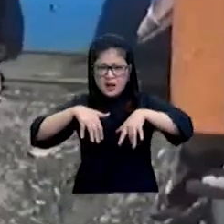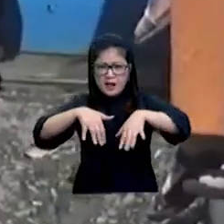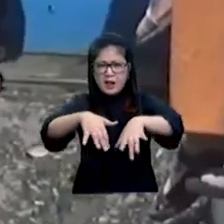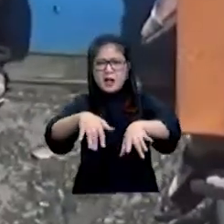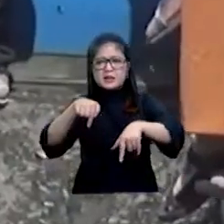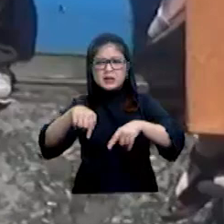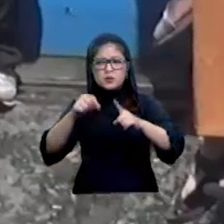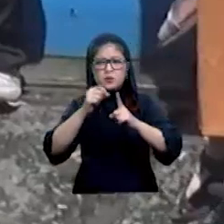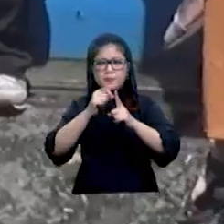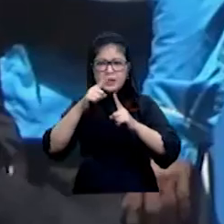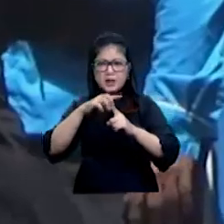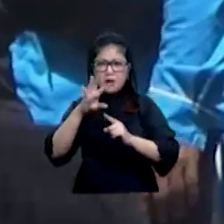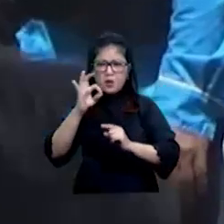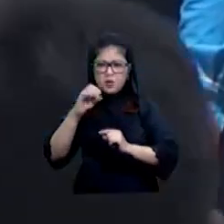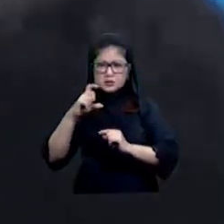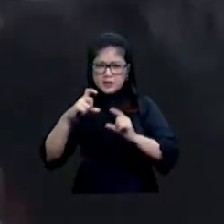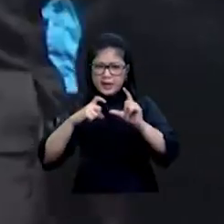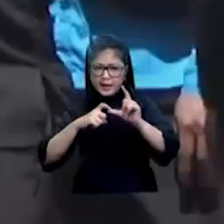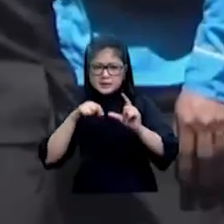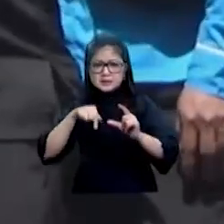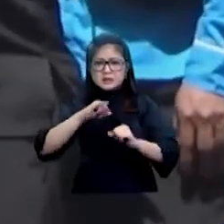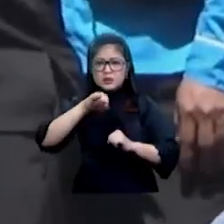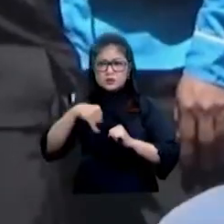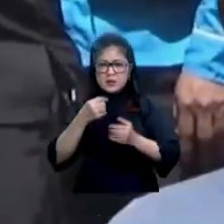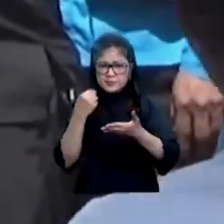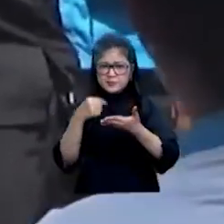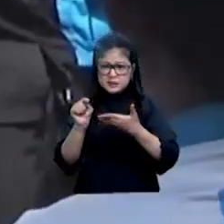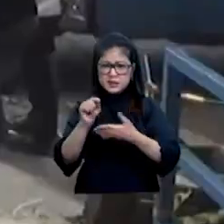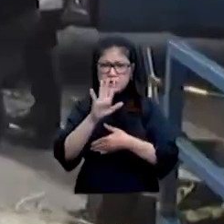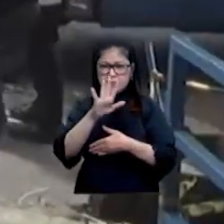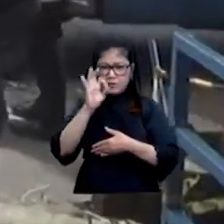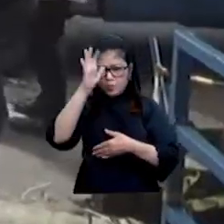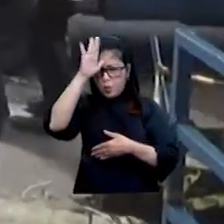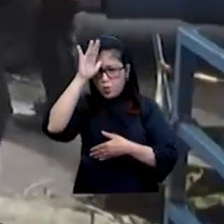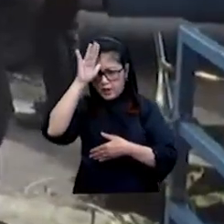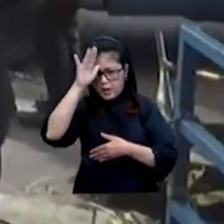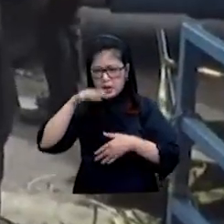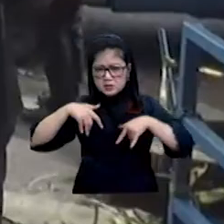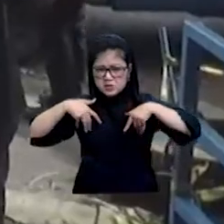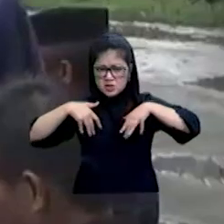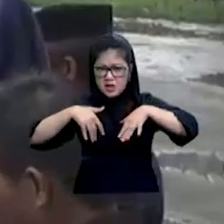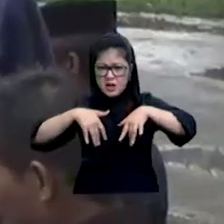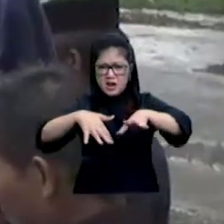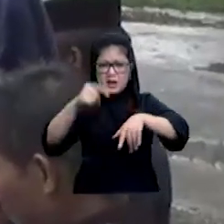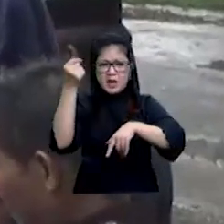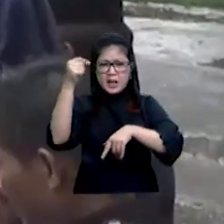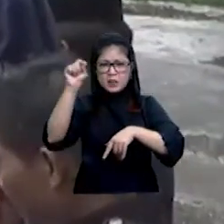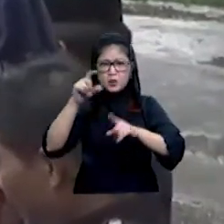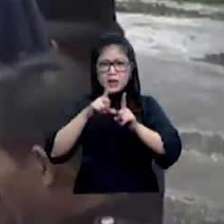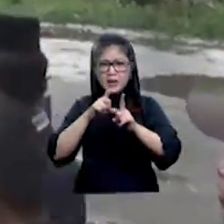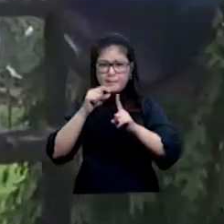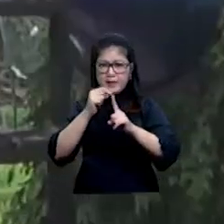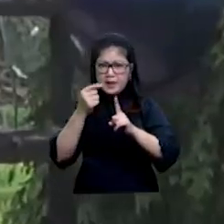juga merumahkan 50 pekerja tanpa kejelasan status. Masa buruh kemudian melanjutkan aksinya di kantor DPRD Kota Makassar